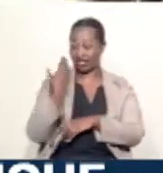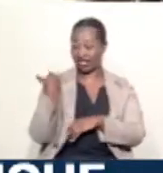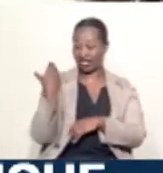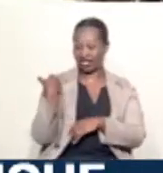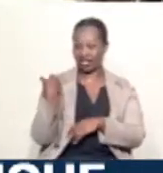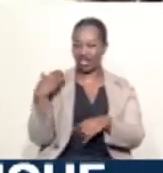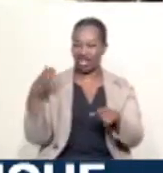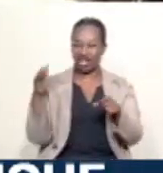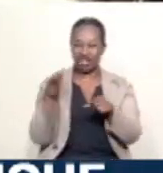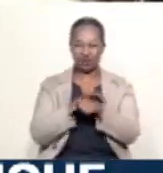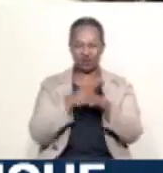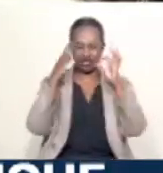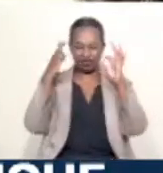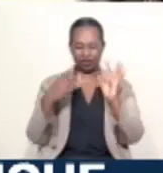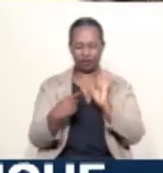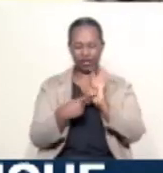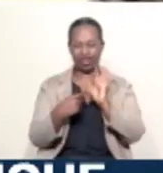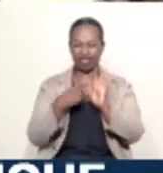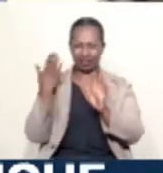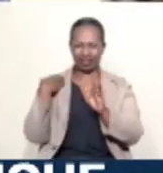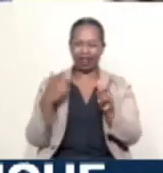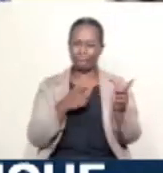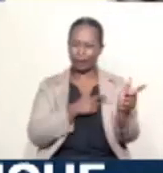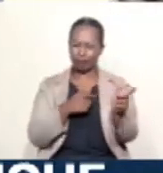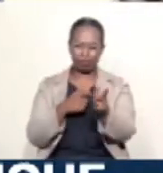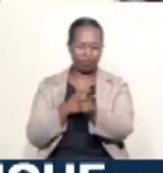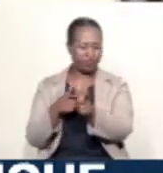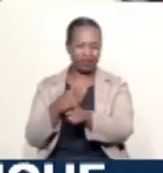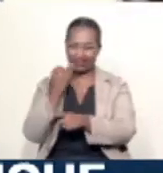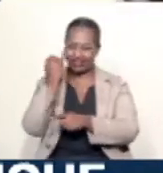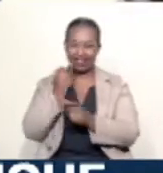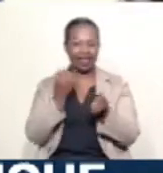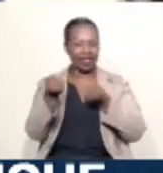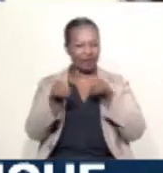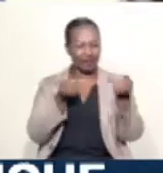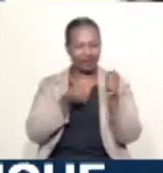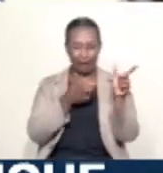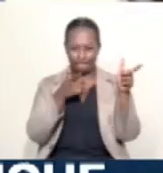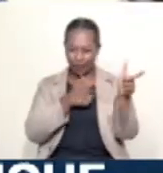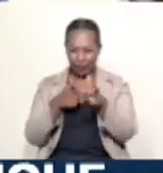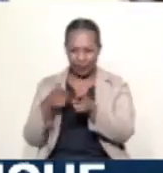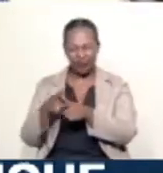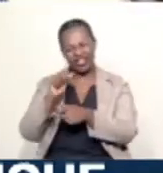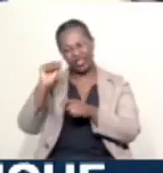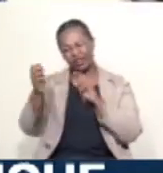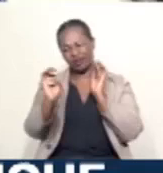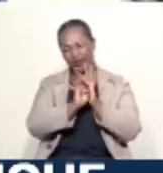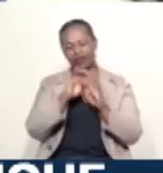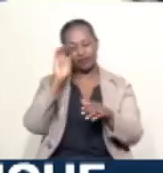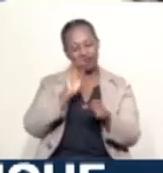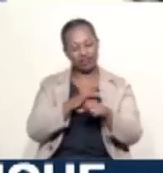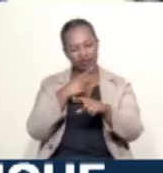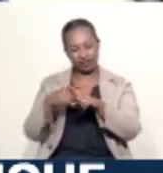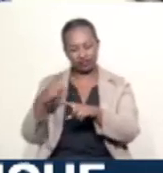hari huzuye ibyagaragazaga yuko habera urugamba rukomeye cyane imodoka zarashwe n'ibindi bimenyetso bitandukanye byagaragazaga